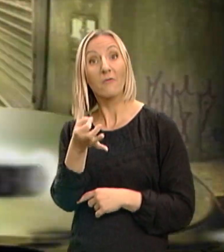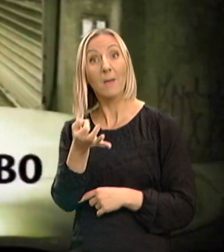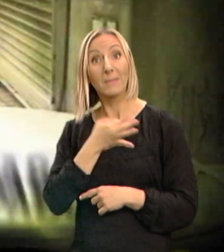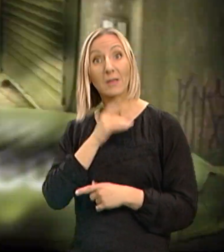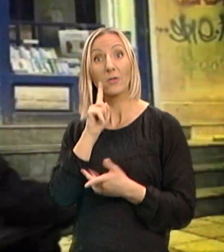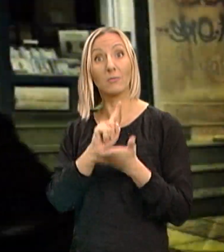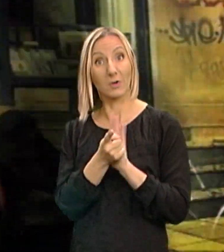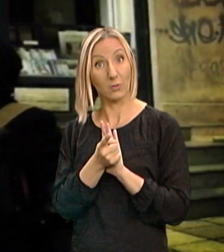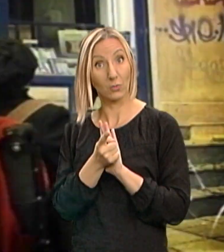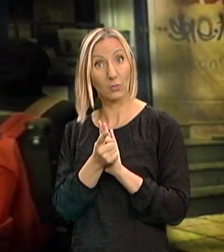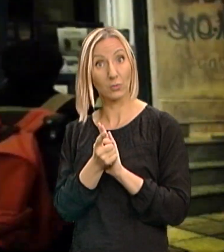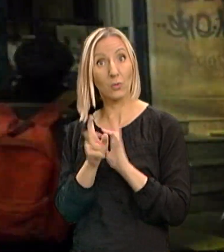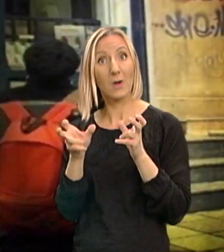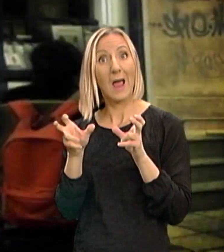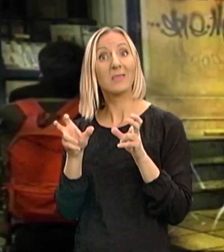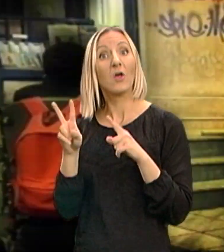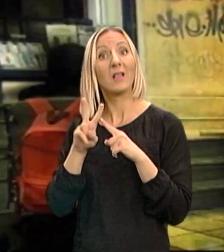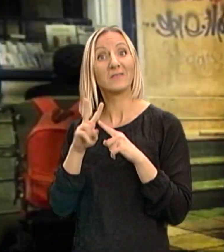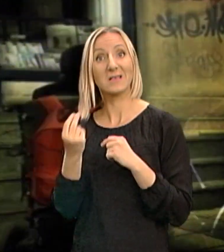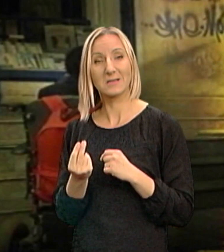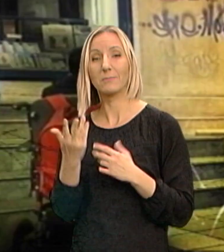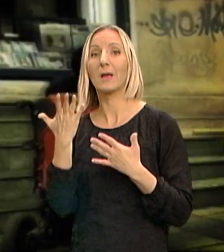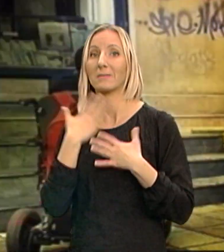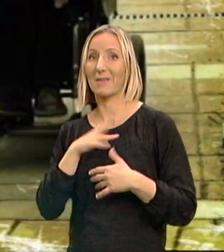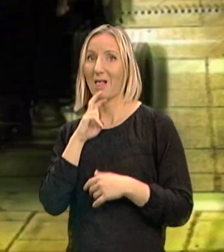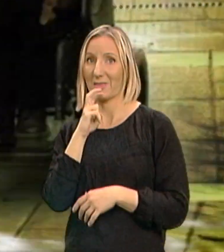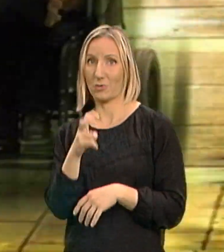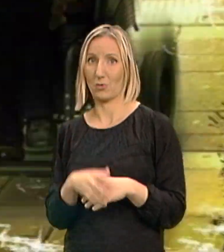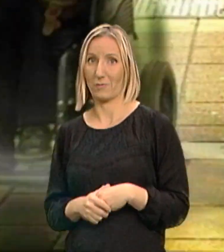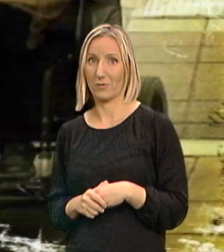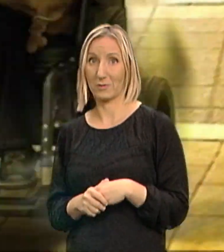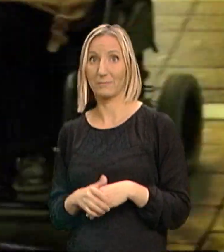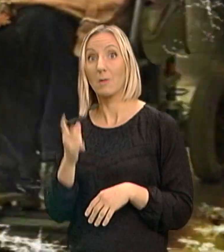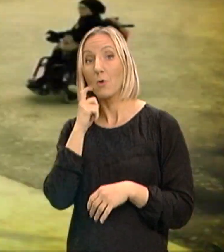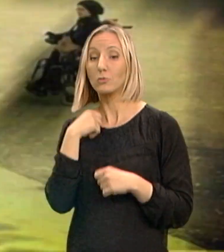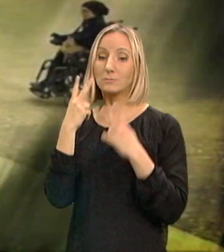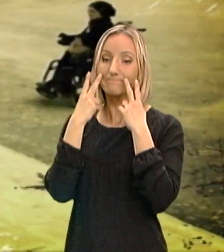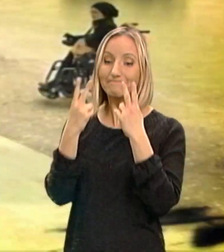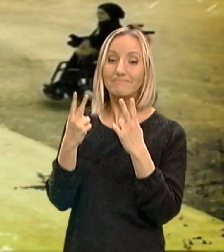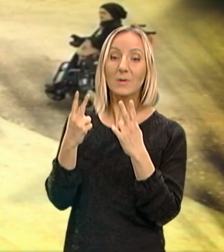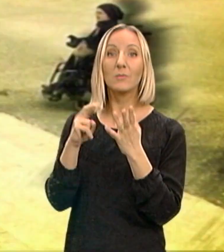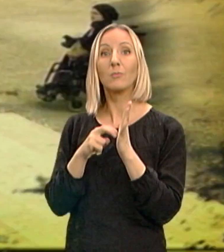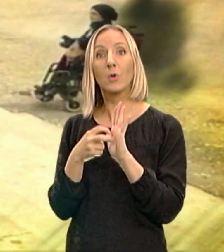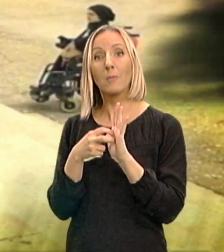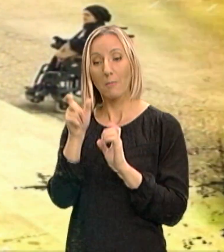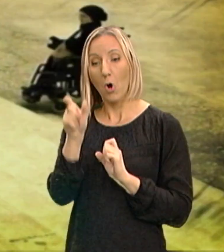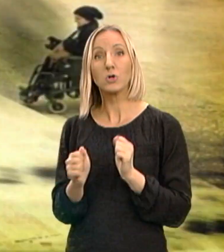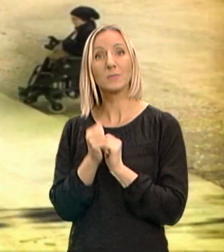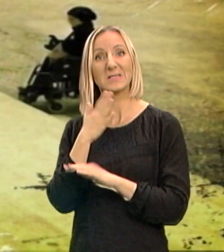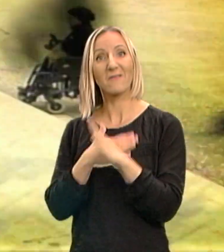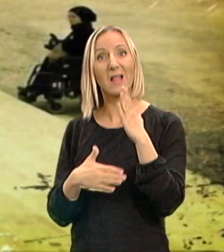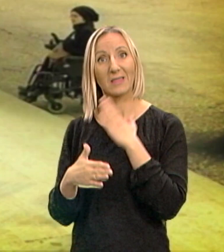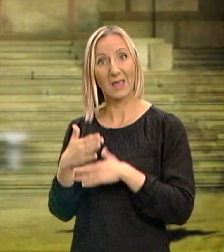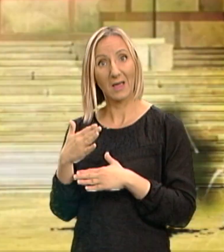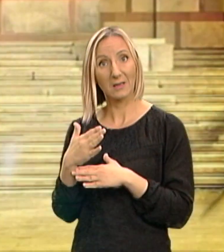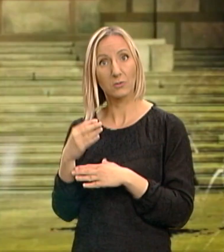trenutku Radio Televizija Srbije želela je da odgovori. Pokušaj da se sagledaju problemi osoba sa invaliditetom u